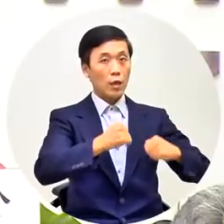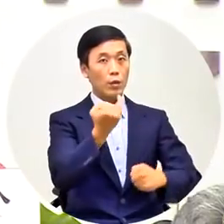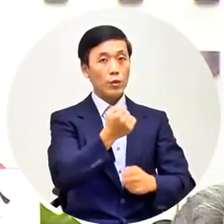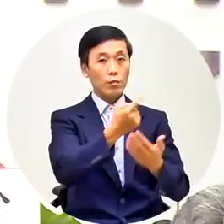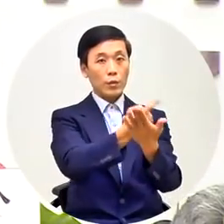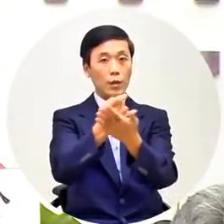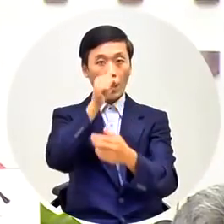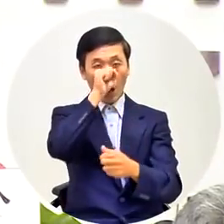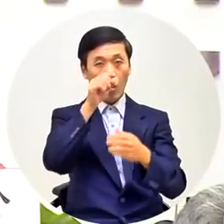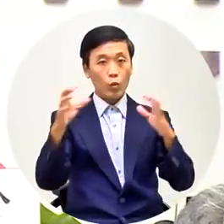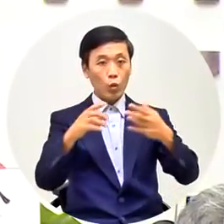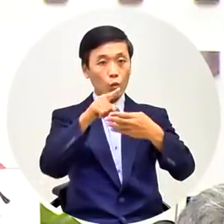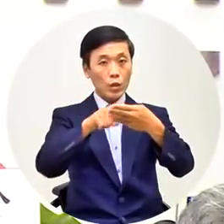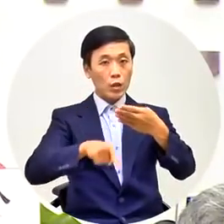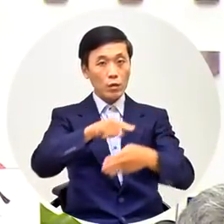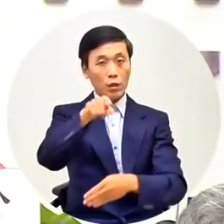大家好。